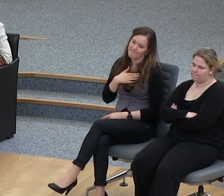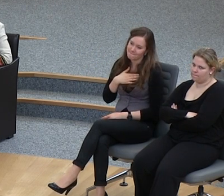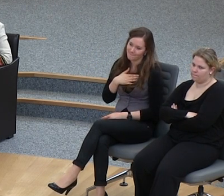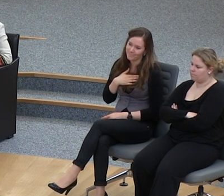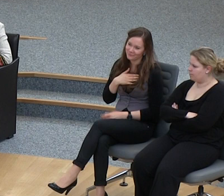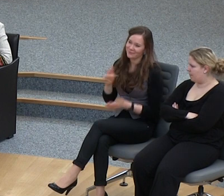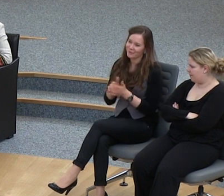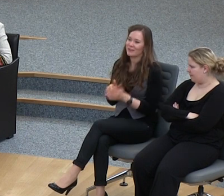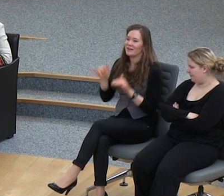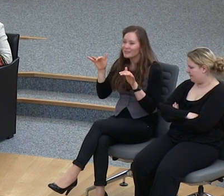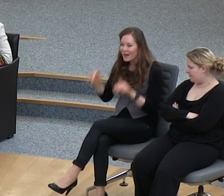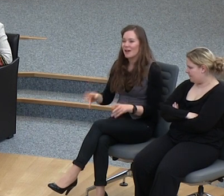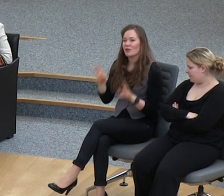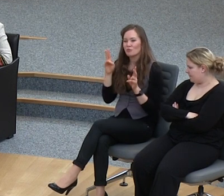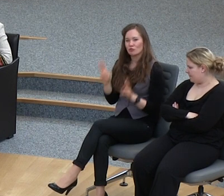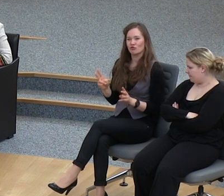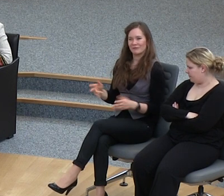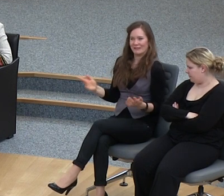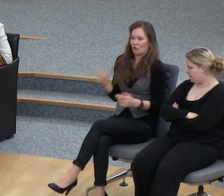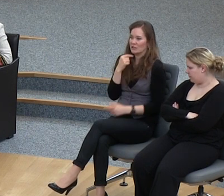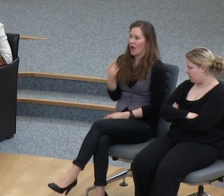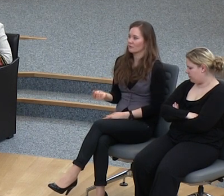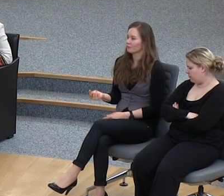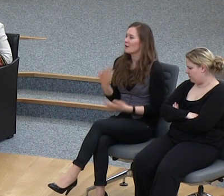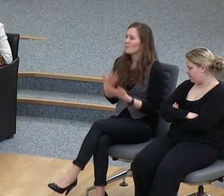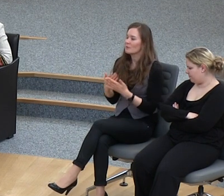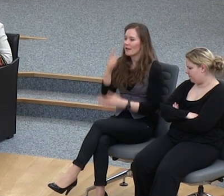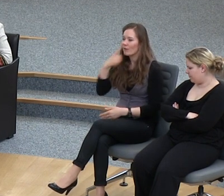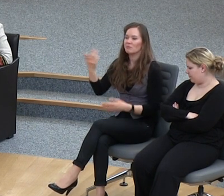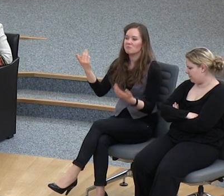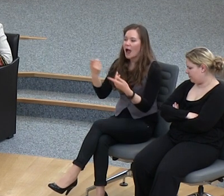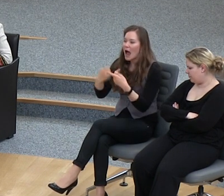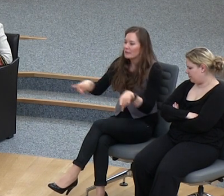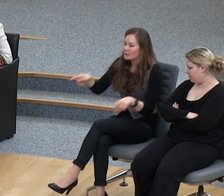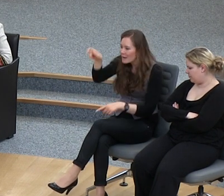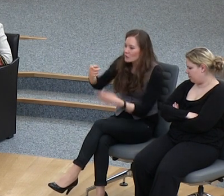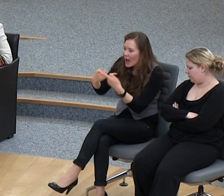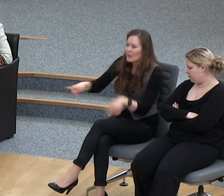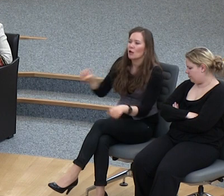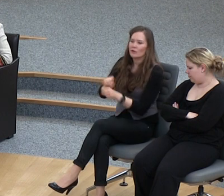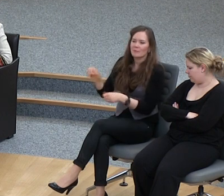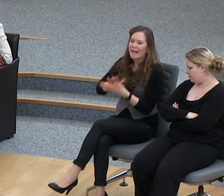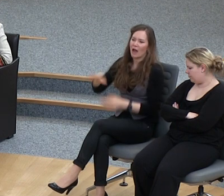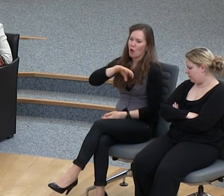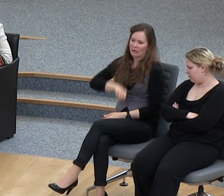um bestimmte, wie soll ich sagen, also wenn etwas anders ist, das einfach auch mal so hinzunehmen und